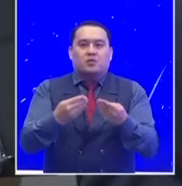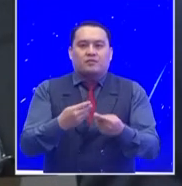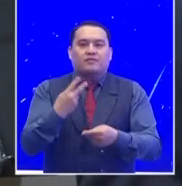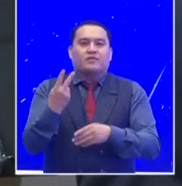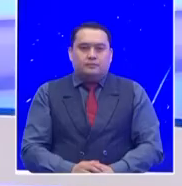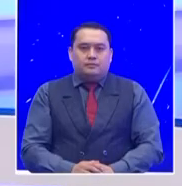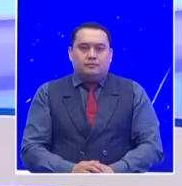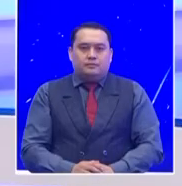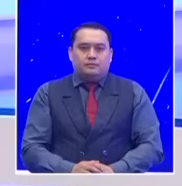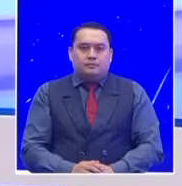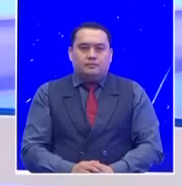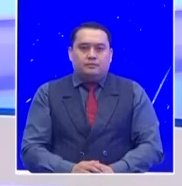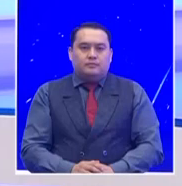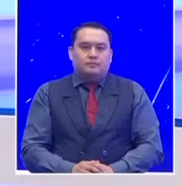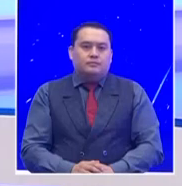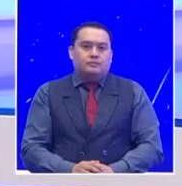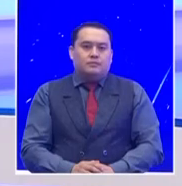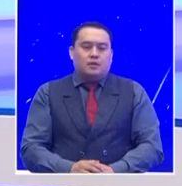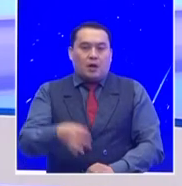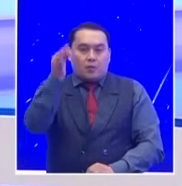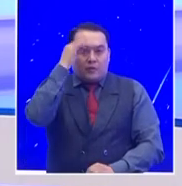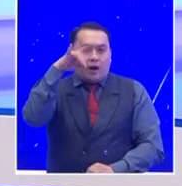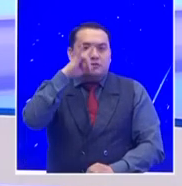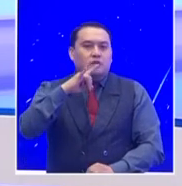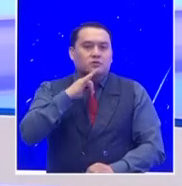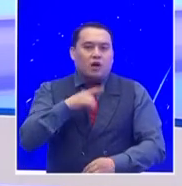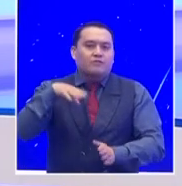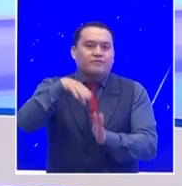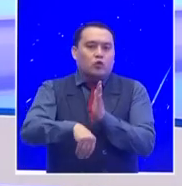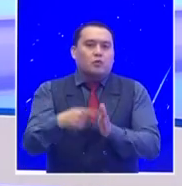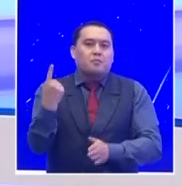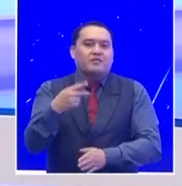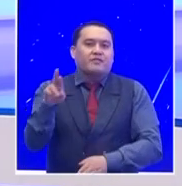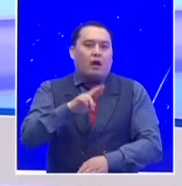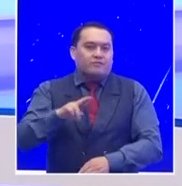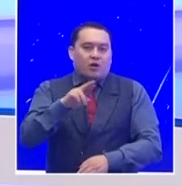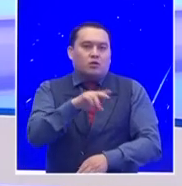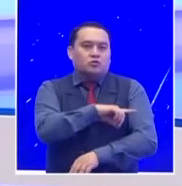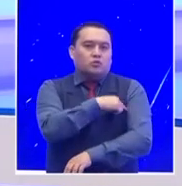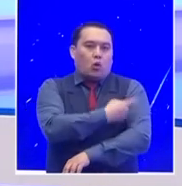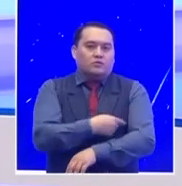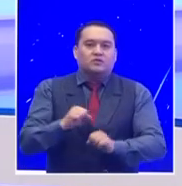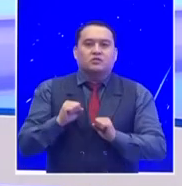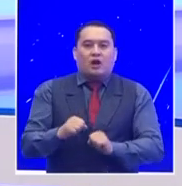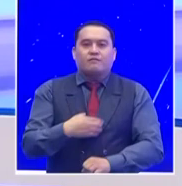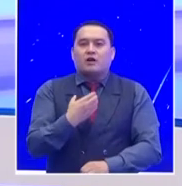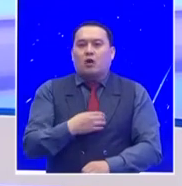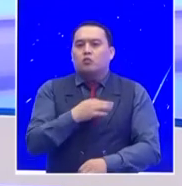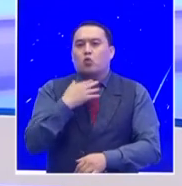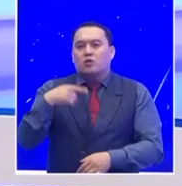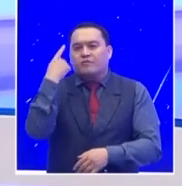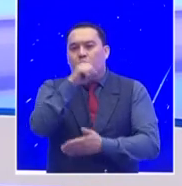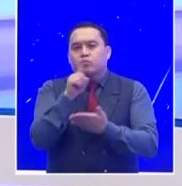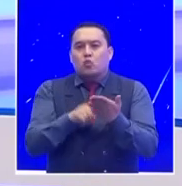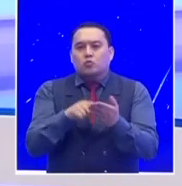лицам. Напомним, в Казахстане с 1 января вводится обязательное социальное медицинское страхование. Многие